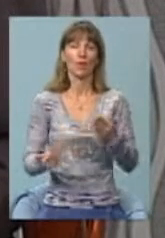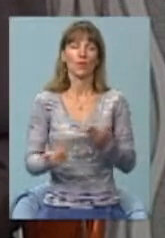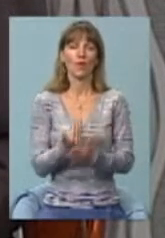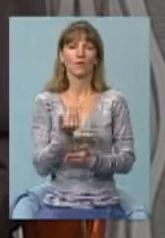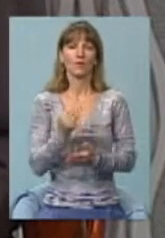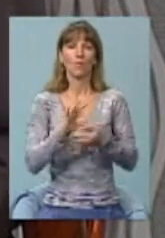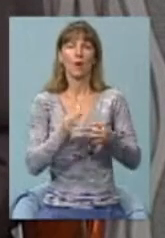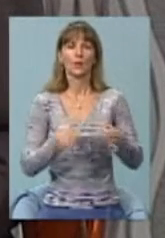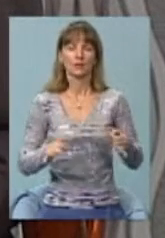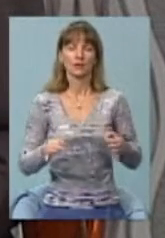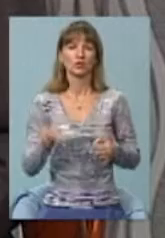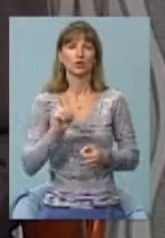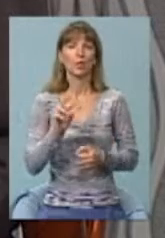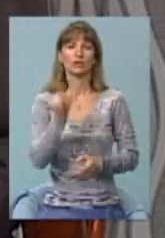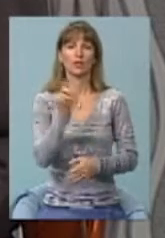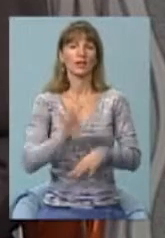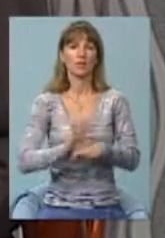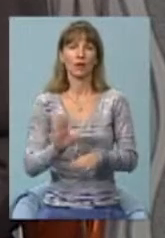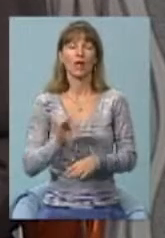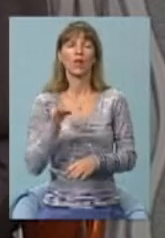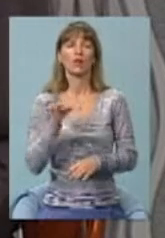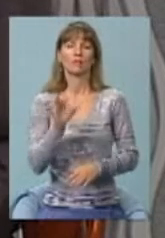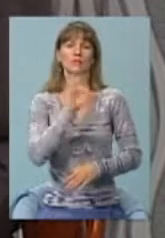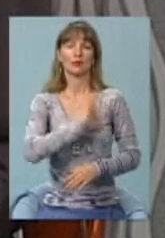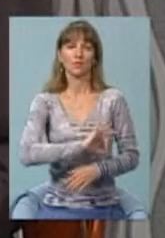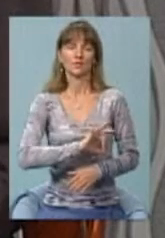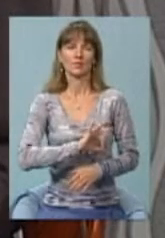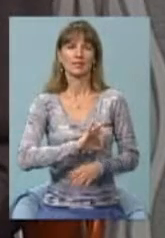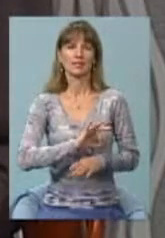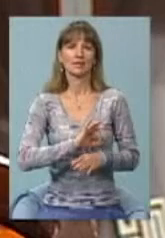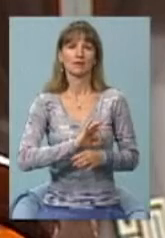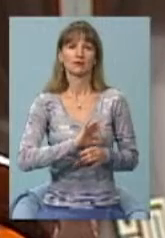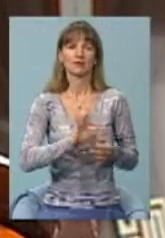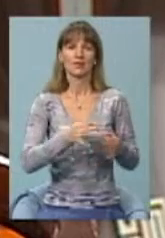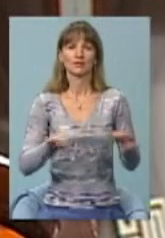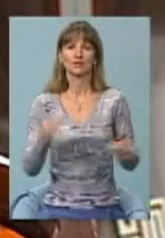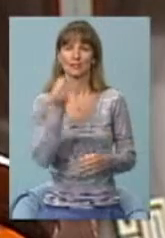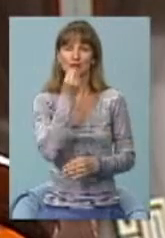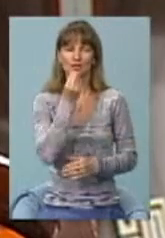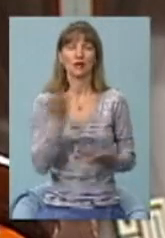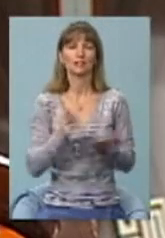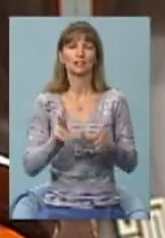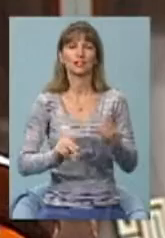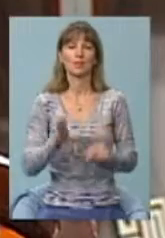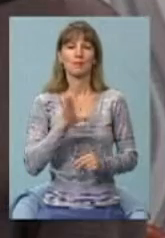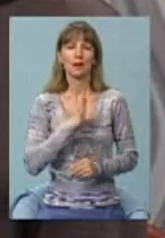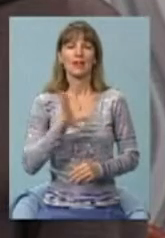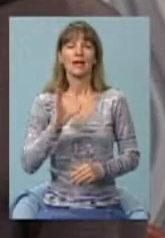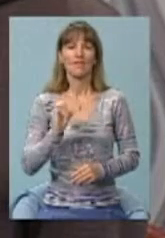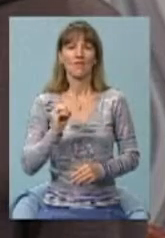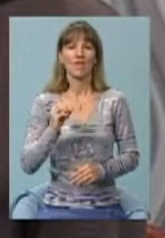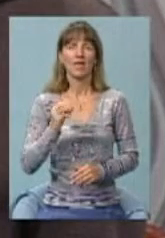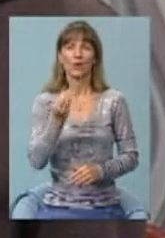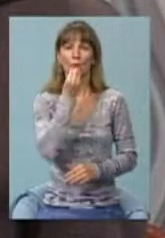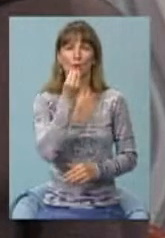не хворіла. Ну, взагалі, користуватися, власне, певним процедурою їжі, прийняття їжі, як ти вважаєш, бути вегетаріанцем, це